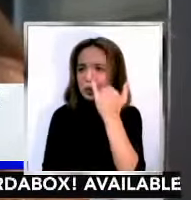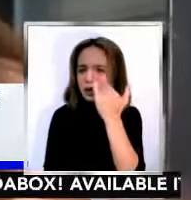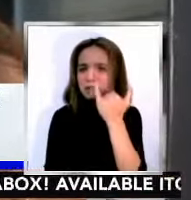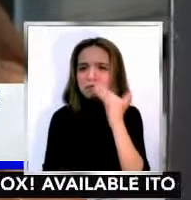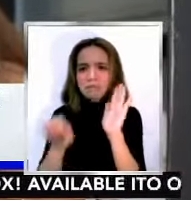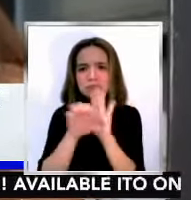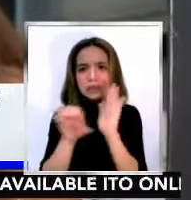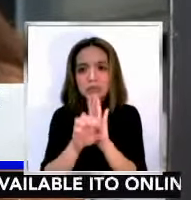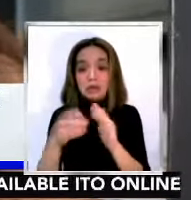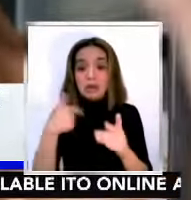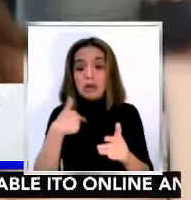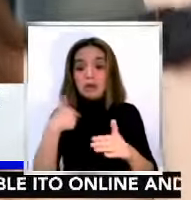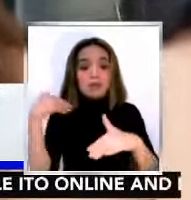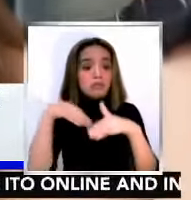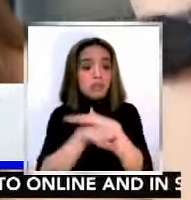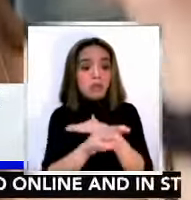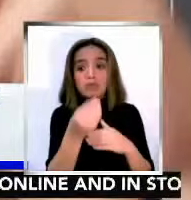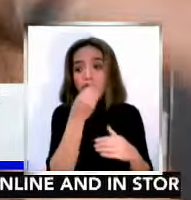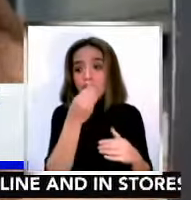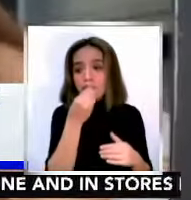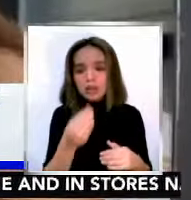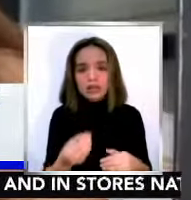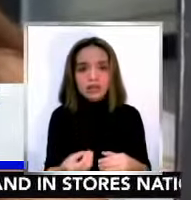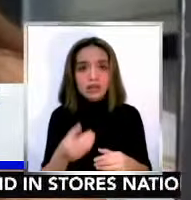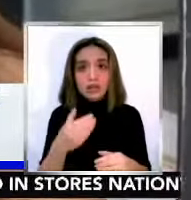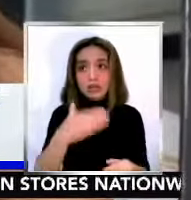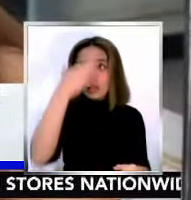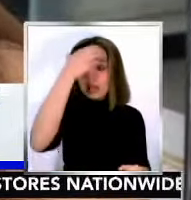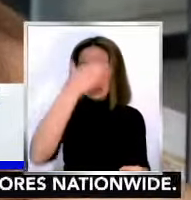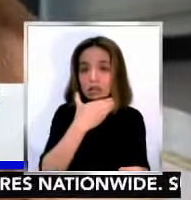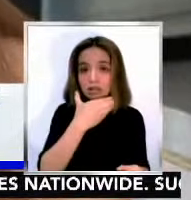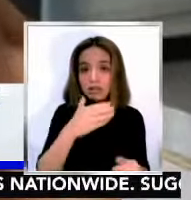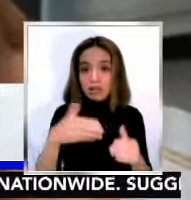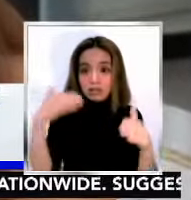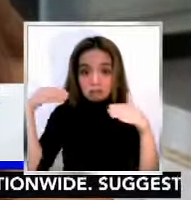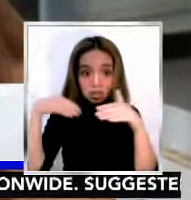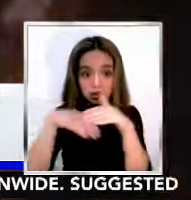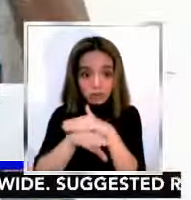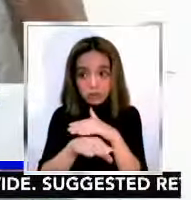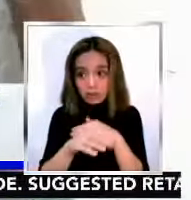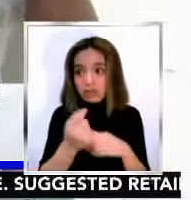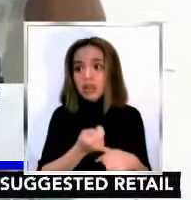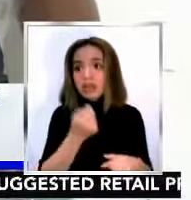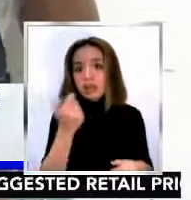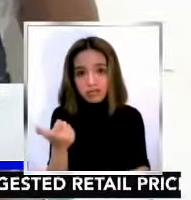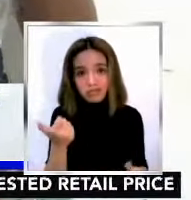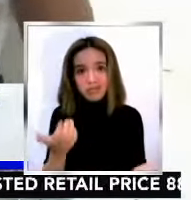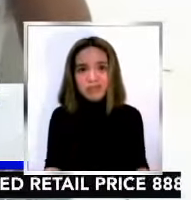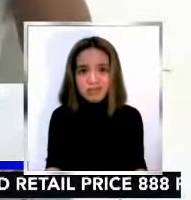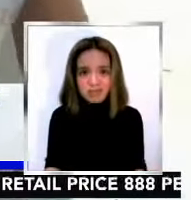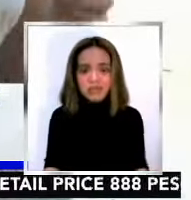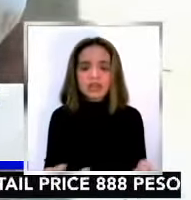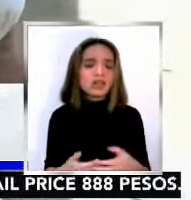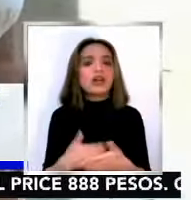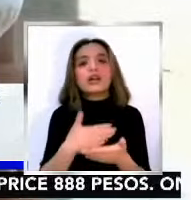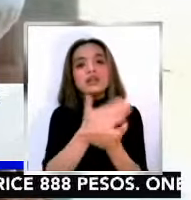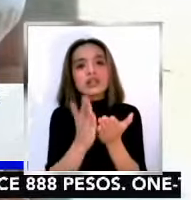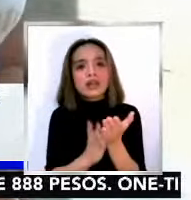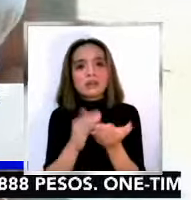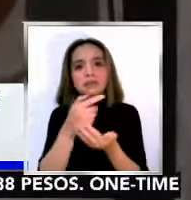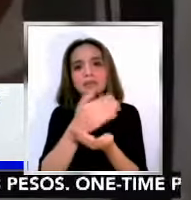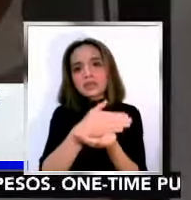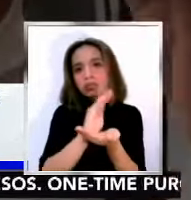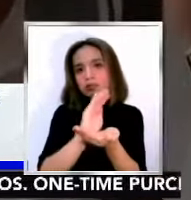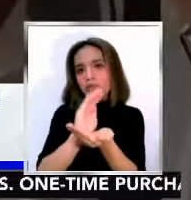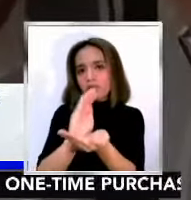ako ng mga kainan, papasuot po, pagdating po sa loob, tatanggalin din po. May ilang taga Zamboanga City na